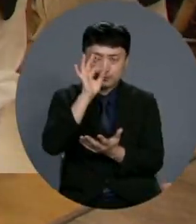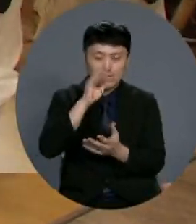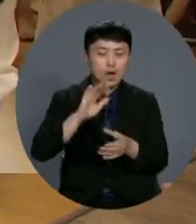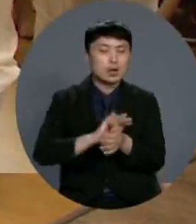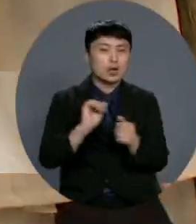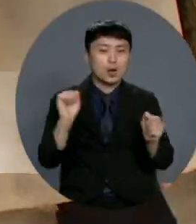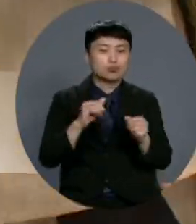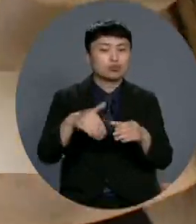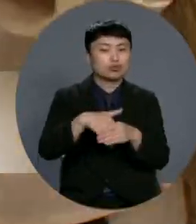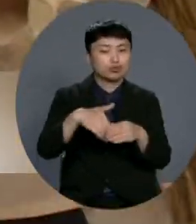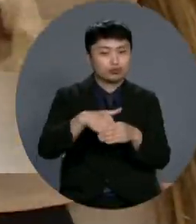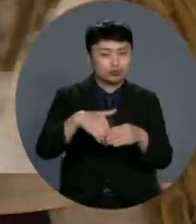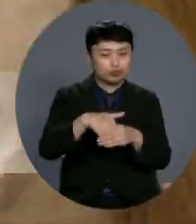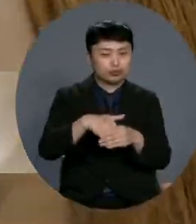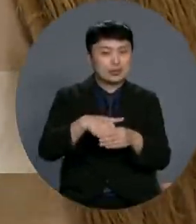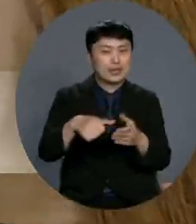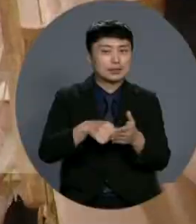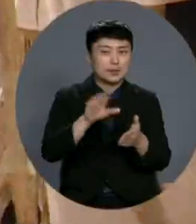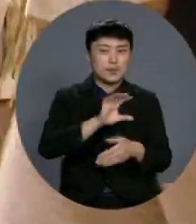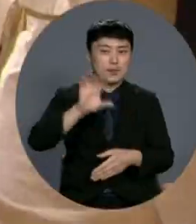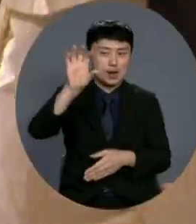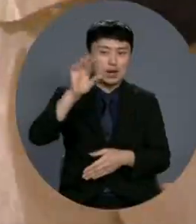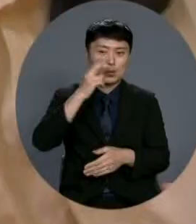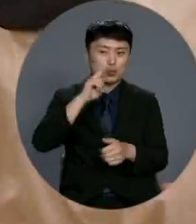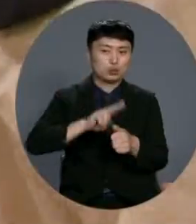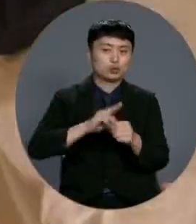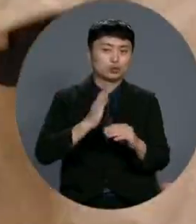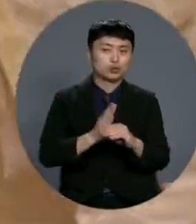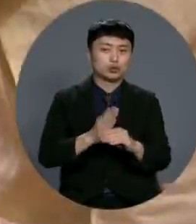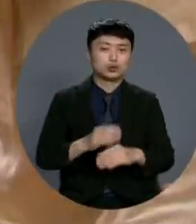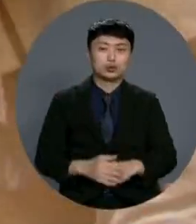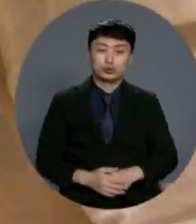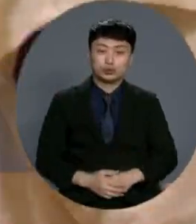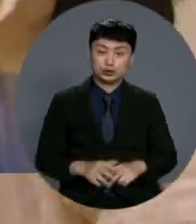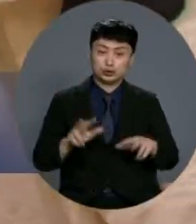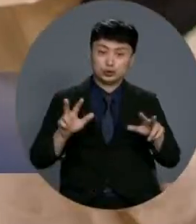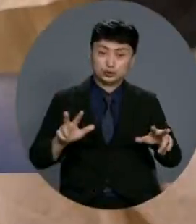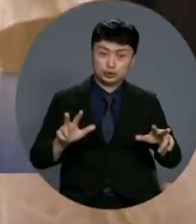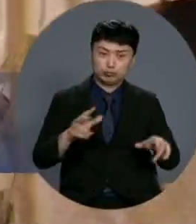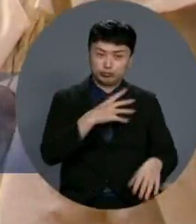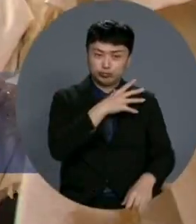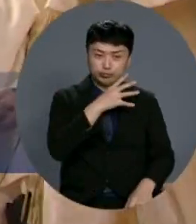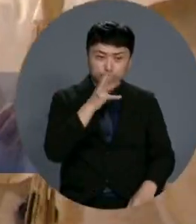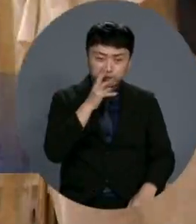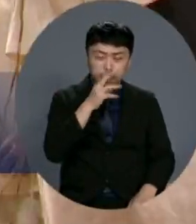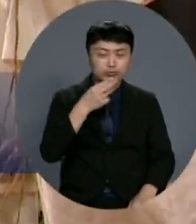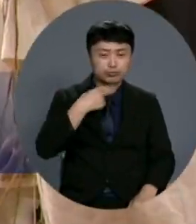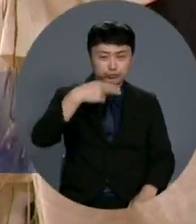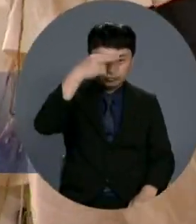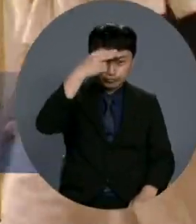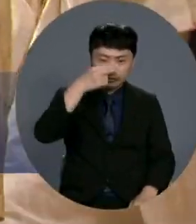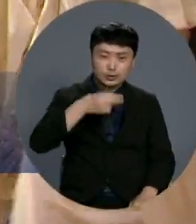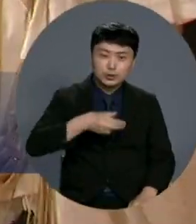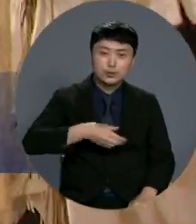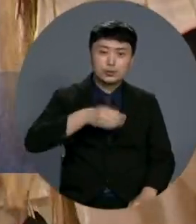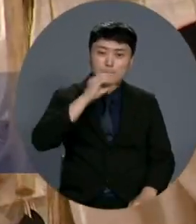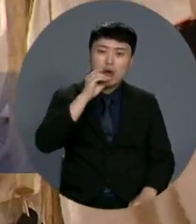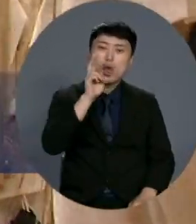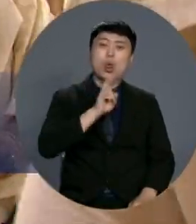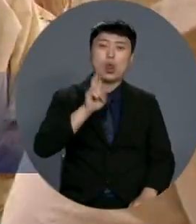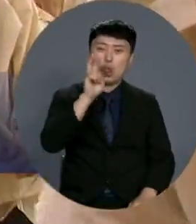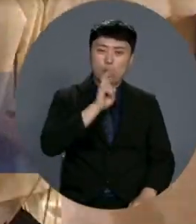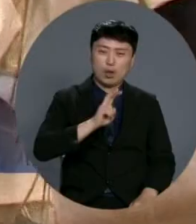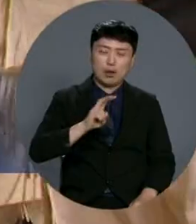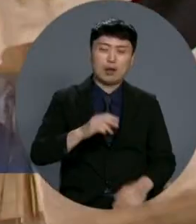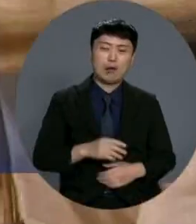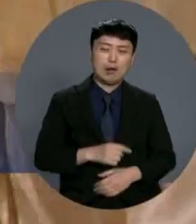경상북도 무형문화재 등록까지 추진되고 있습니다. 지금도 어른들 한 잔씩 잡수면은 그 노래를 해요. 저는